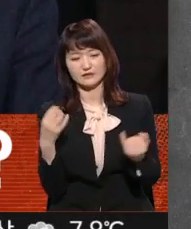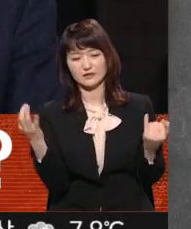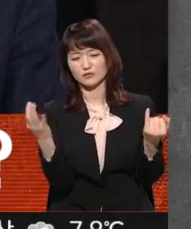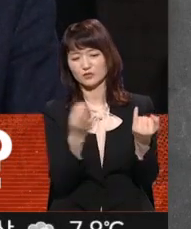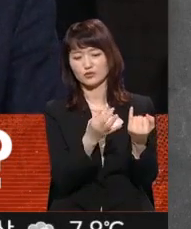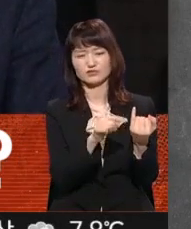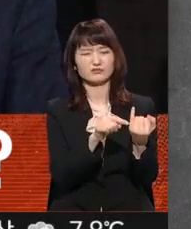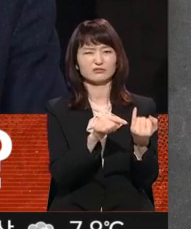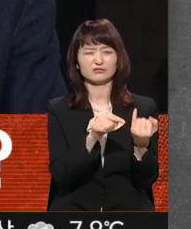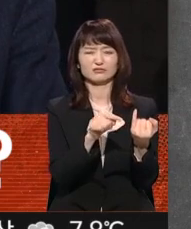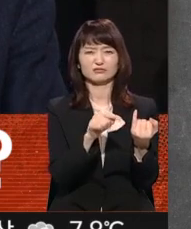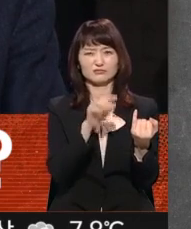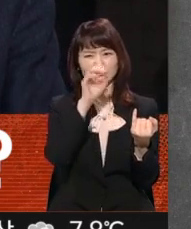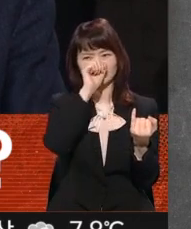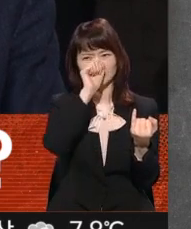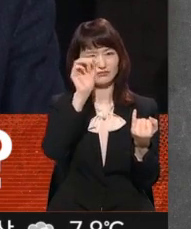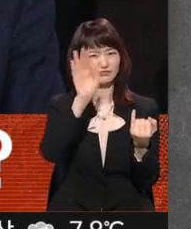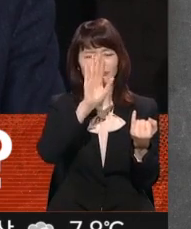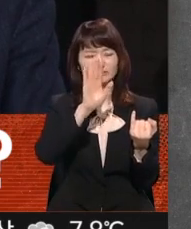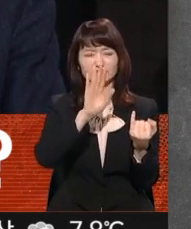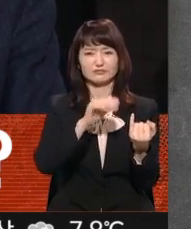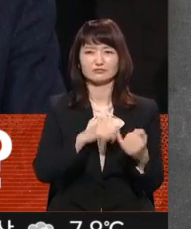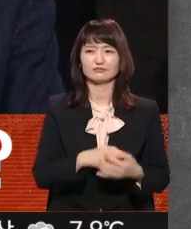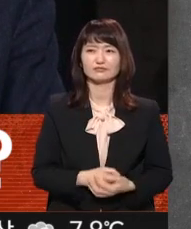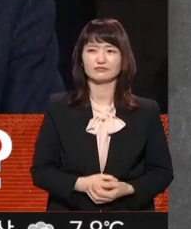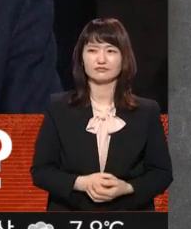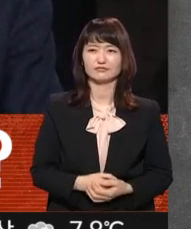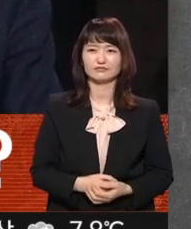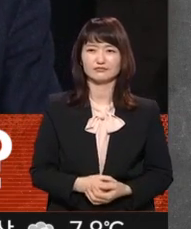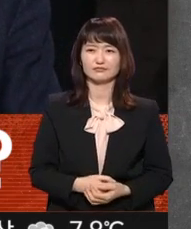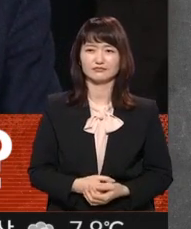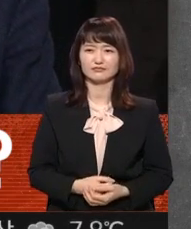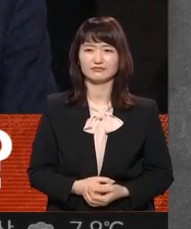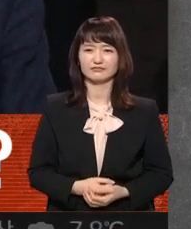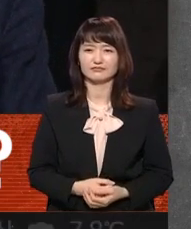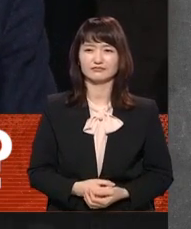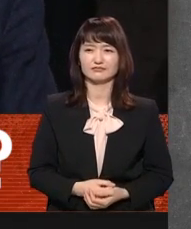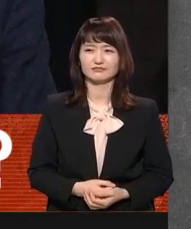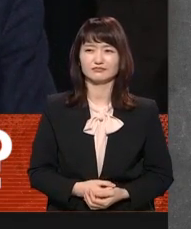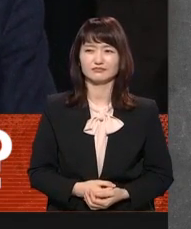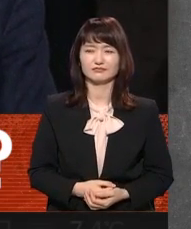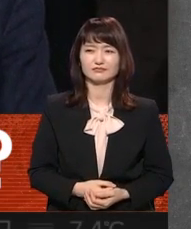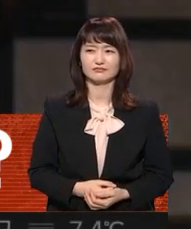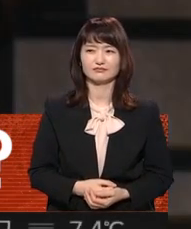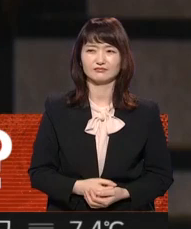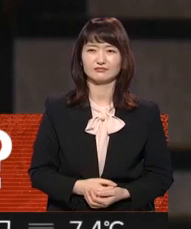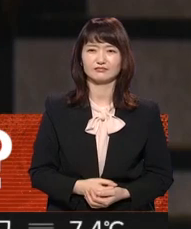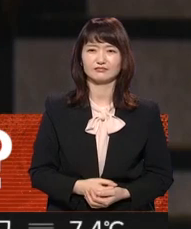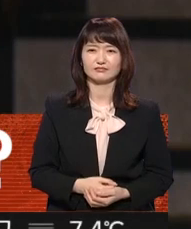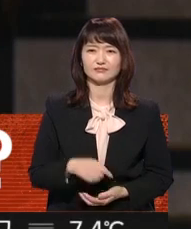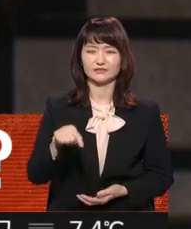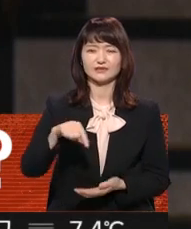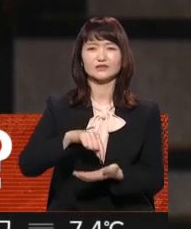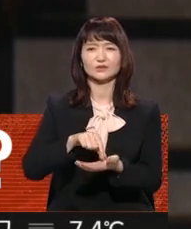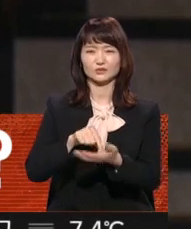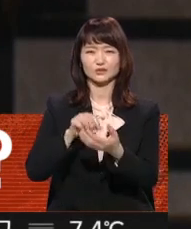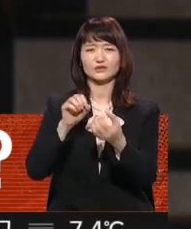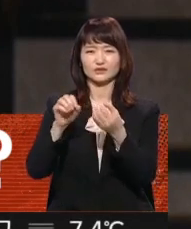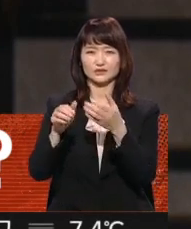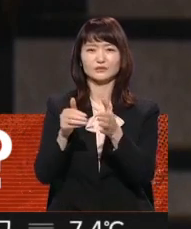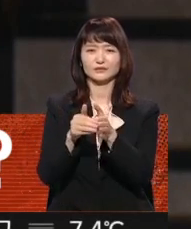것을 갖다가 별로 이렇게 좋아하지는 않을 것 같은 느낌이 들어요 그래서 저는 이제 그 정도로 마무리 하겠습니다